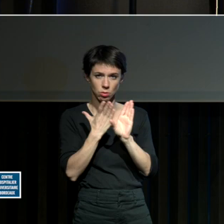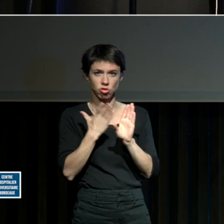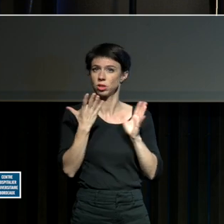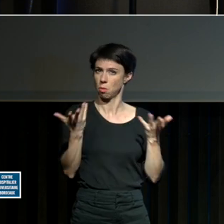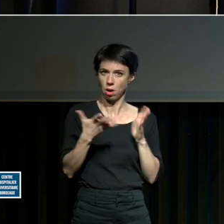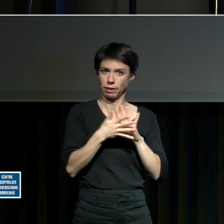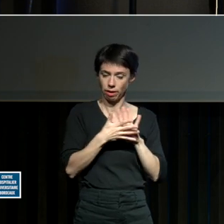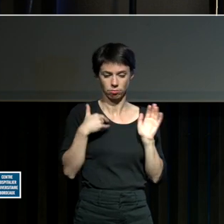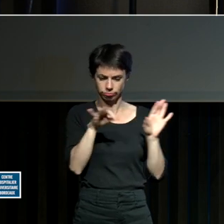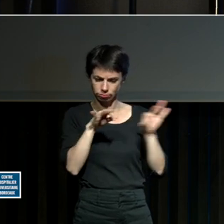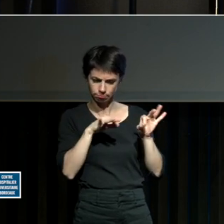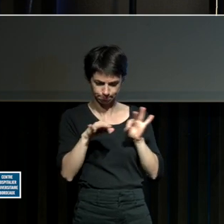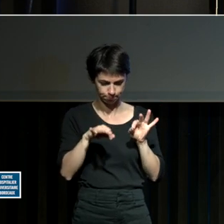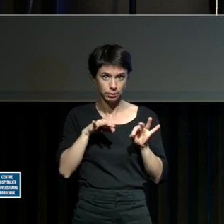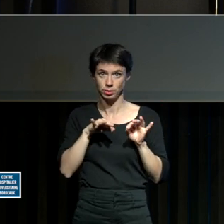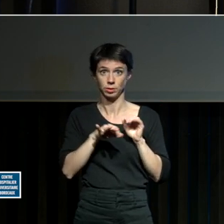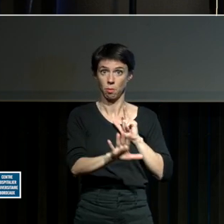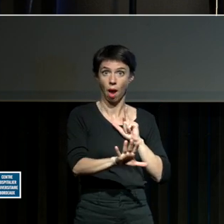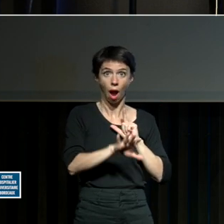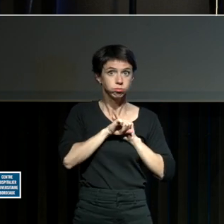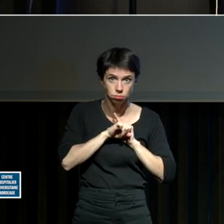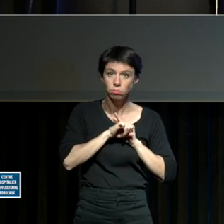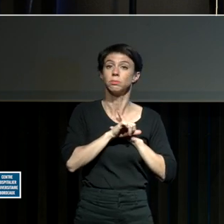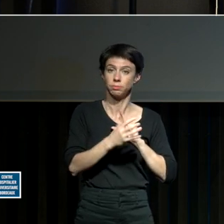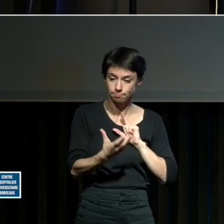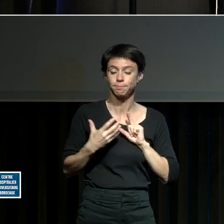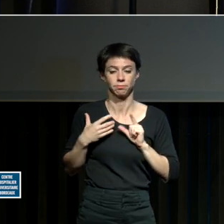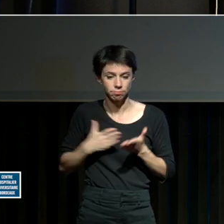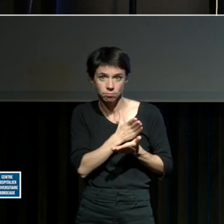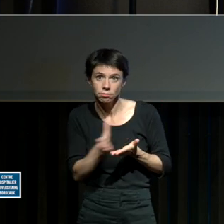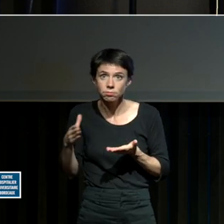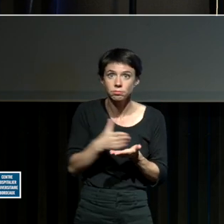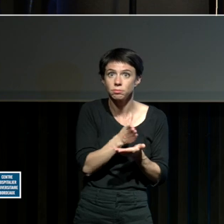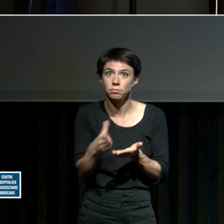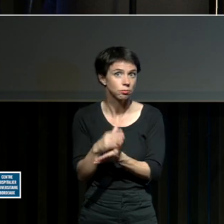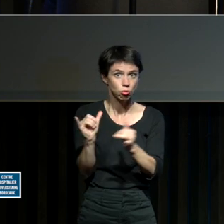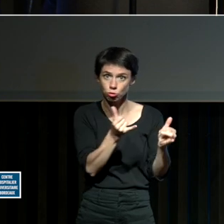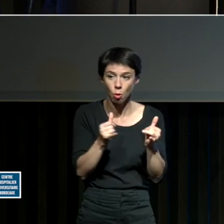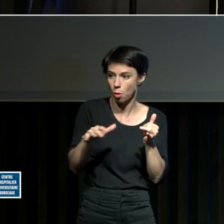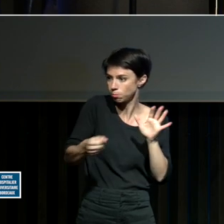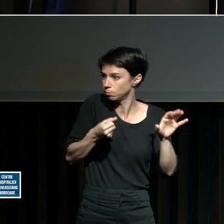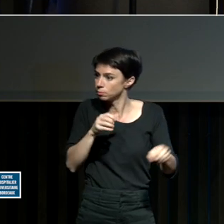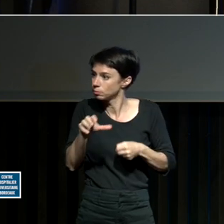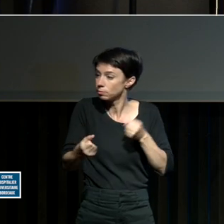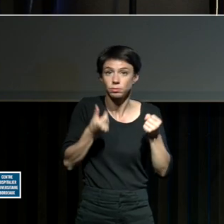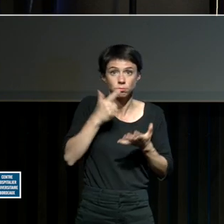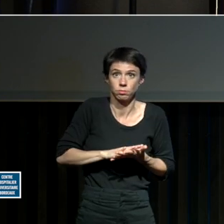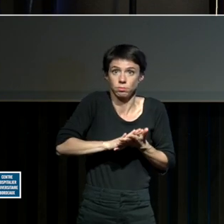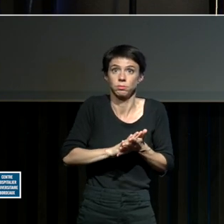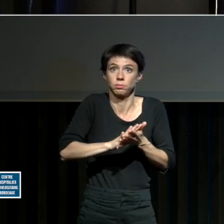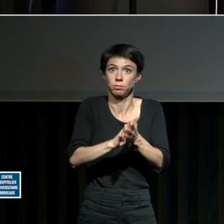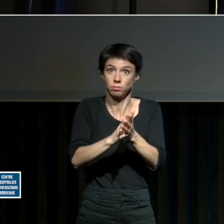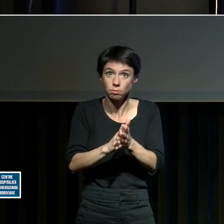jeu, durant le scénario, avec l'acquisition progressive de pouvoirs, de nombreuses